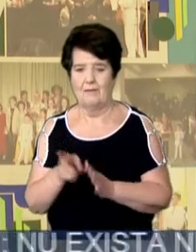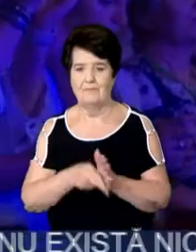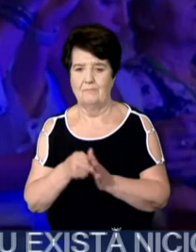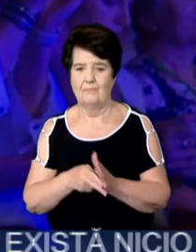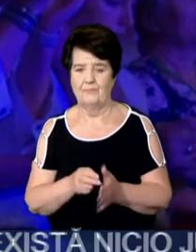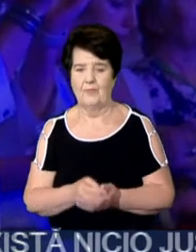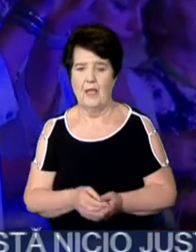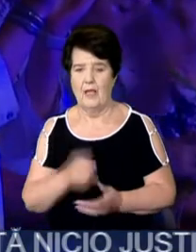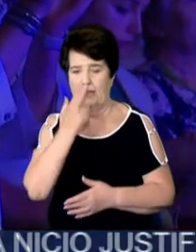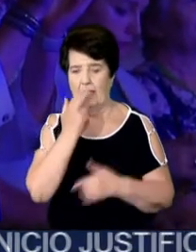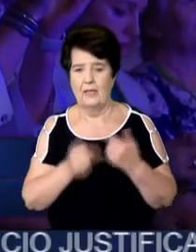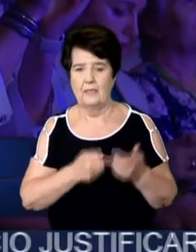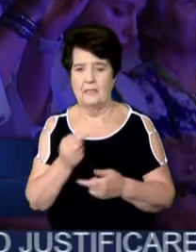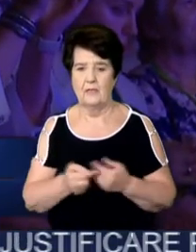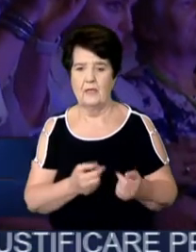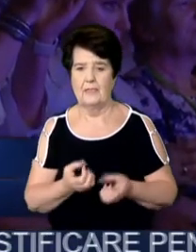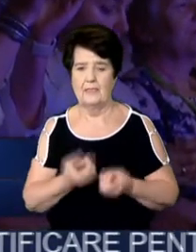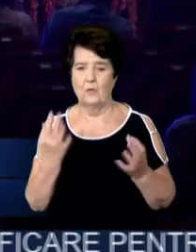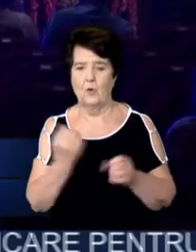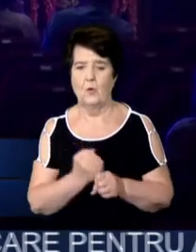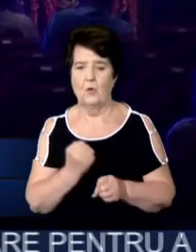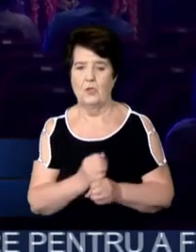Chișinău-Ungheni-Iași. Tradițional, ziua lucrătorului din